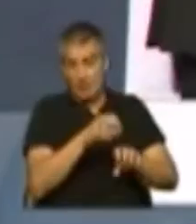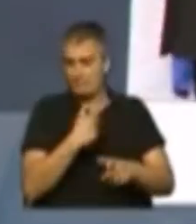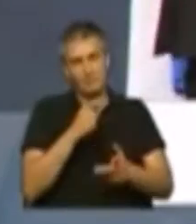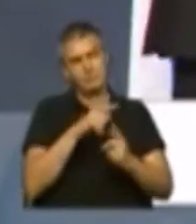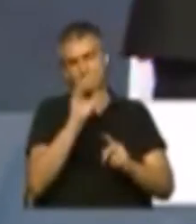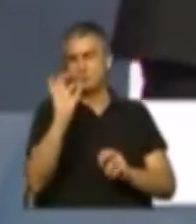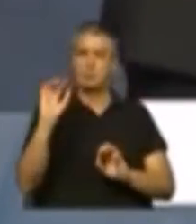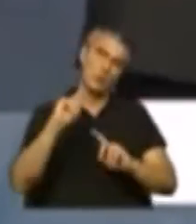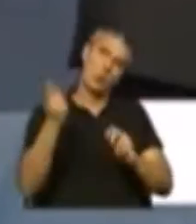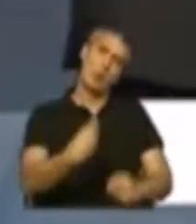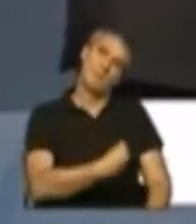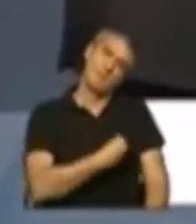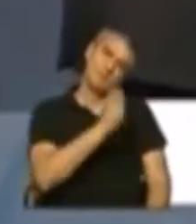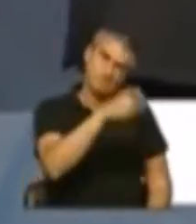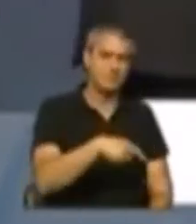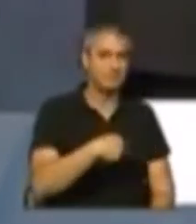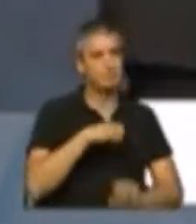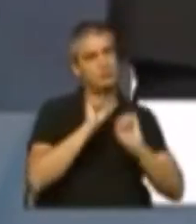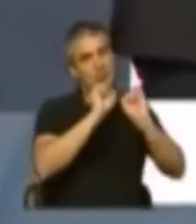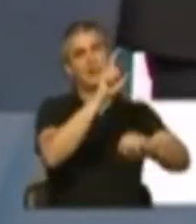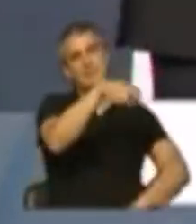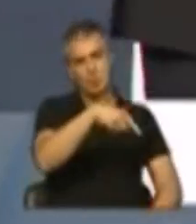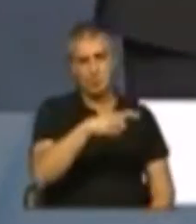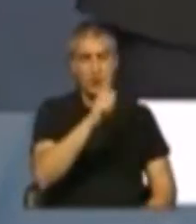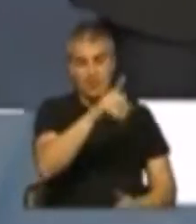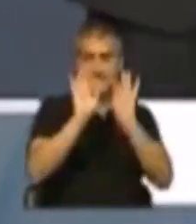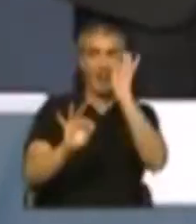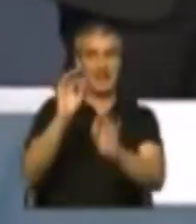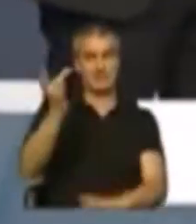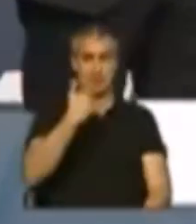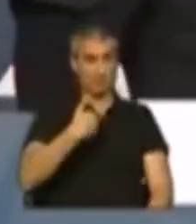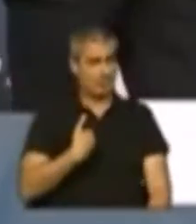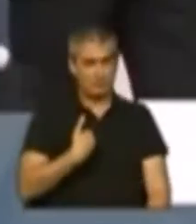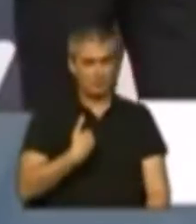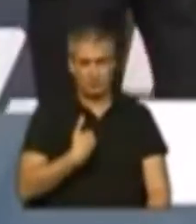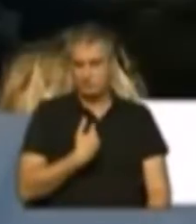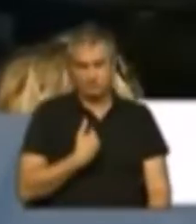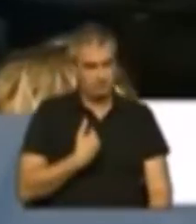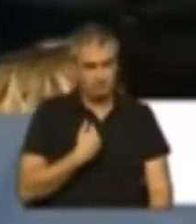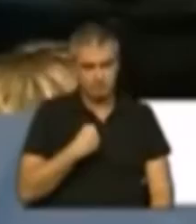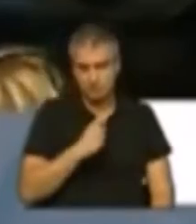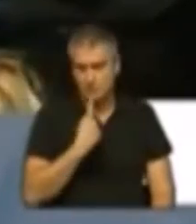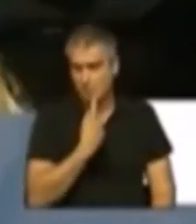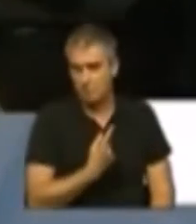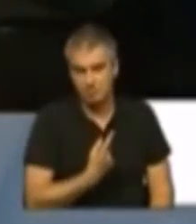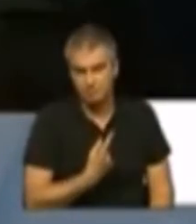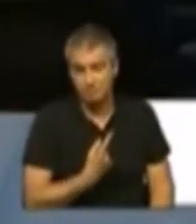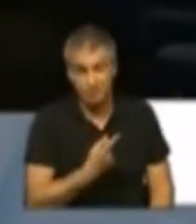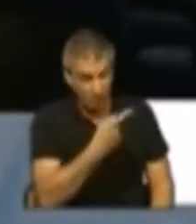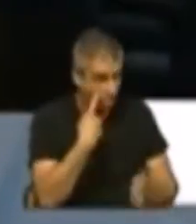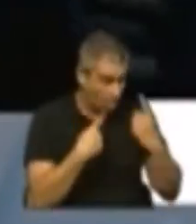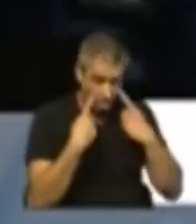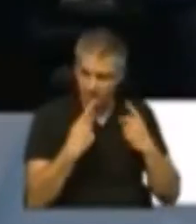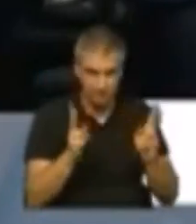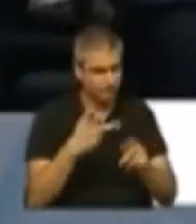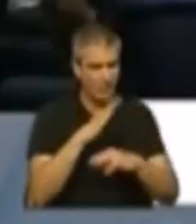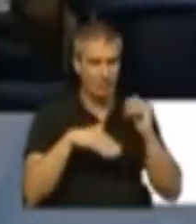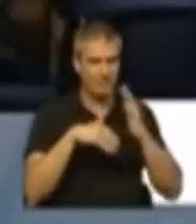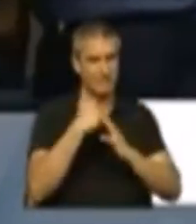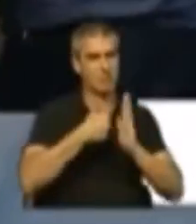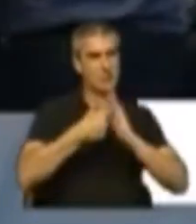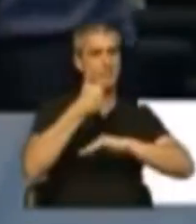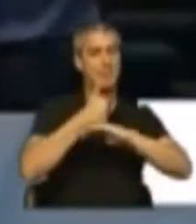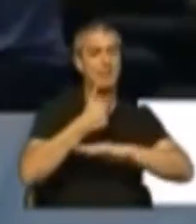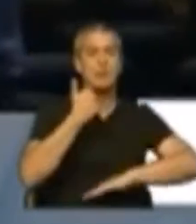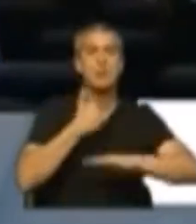בחמלה, כדי לזכות באהדה, כדי להסיט גם על הדרך. ואני חייבת לומר לך, אמיר, בבחיינות לא בונים מנהיגות.